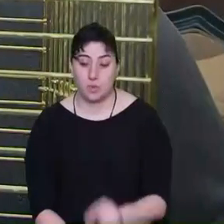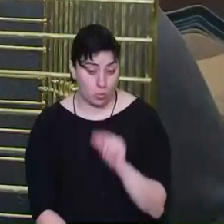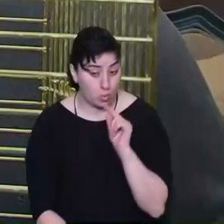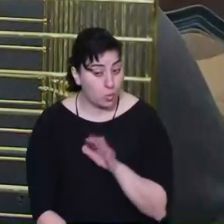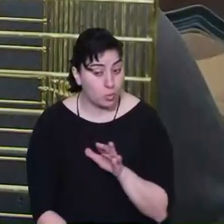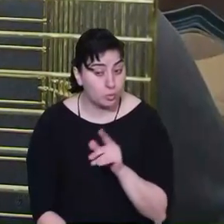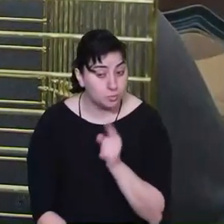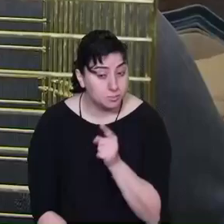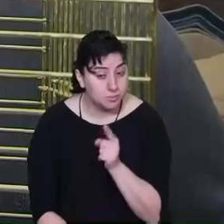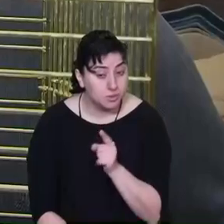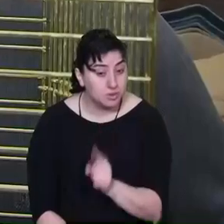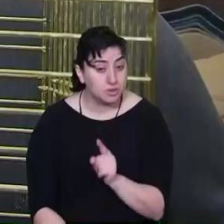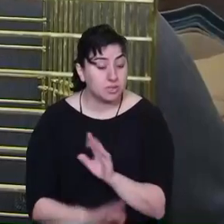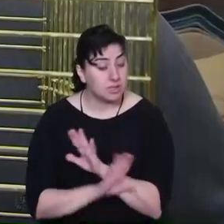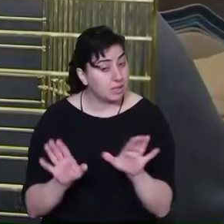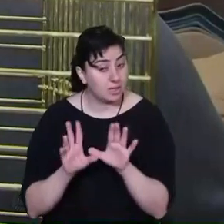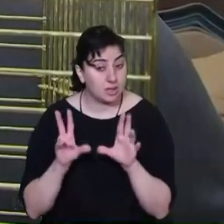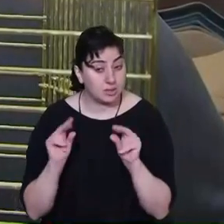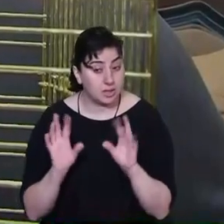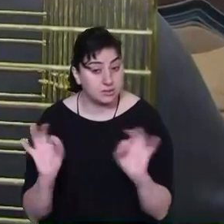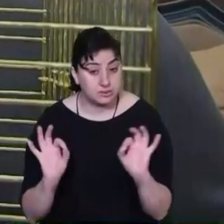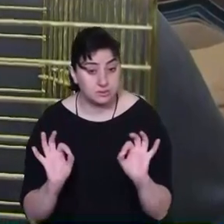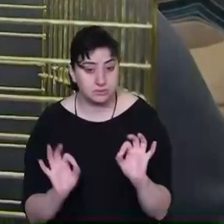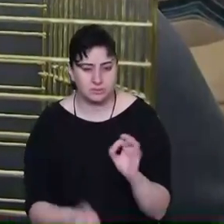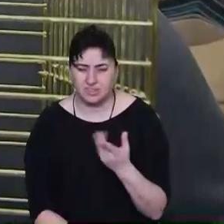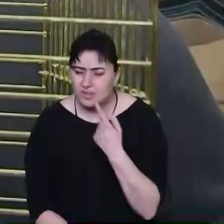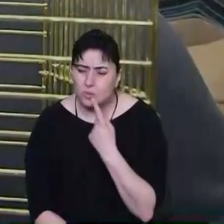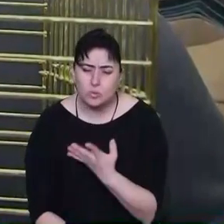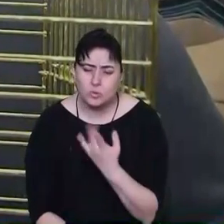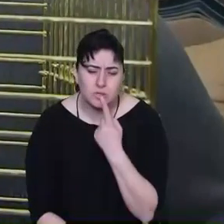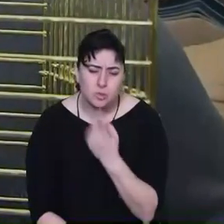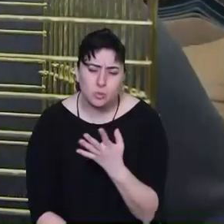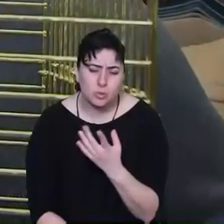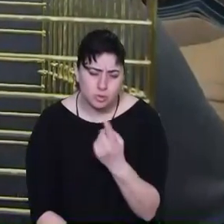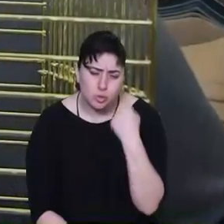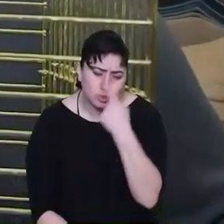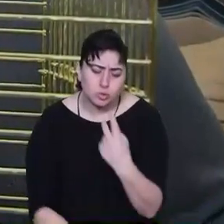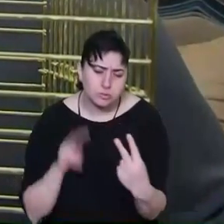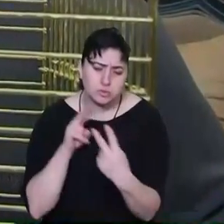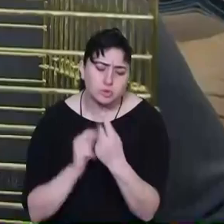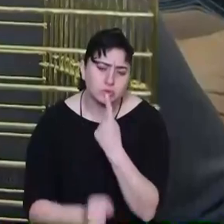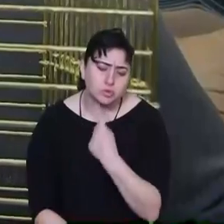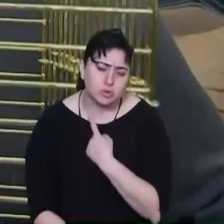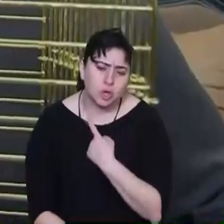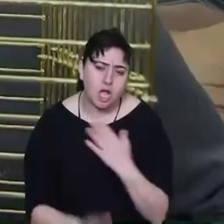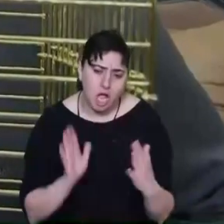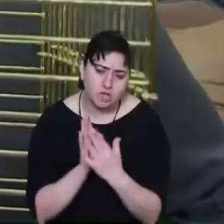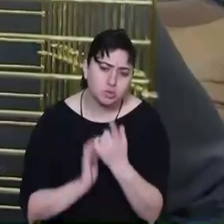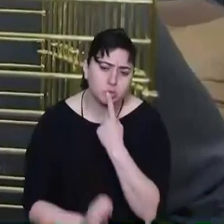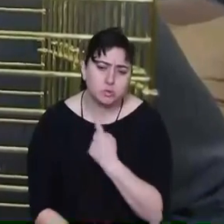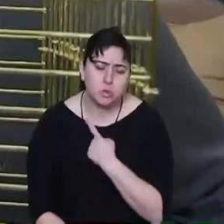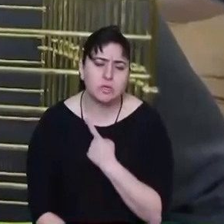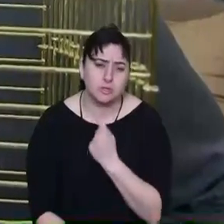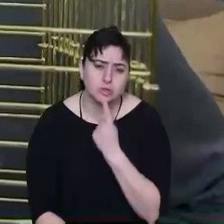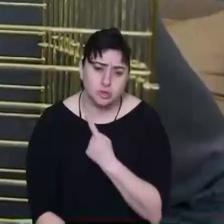Oğlum, bak yeter senin. Ne diyorsun ya? Ne diyorsun? Bana bir gel yüzüme söyle. Gel yüzüme karşı bir söyle bakayım. Bir